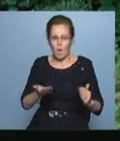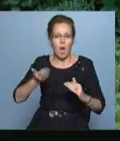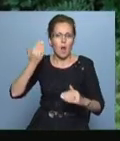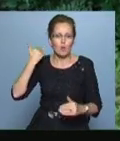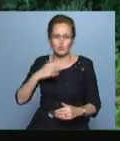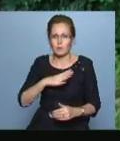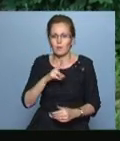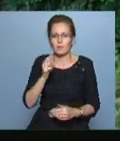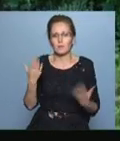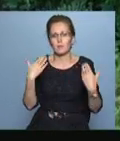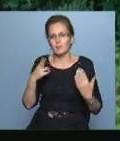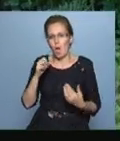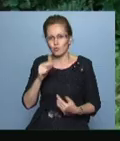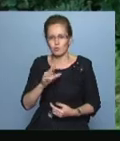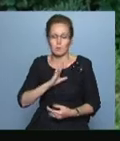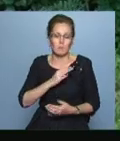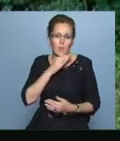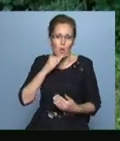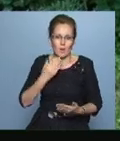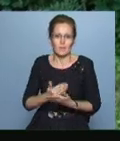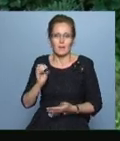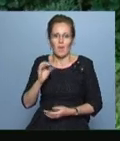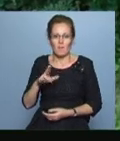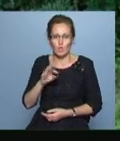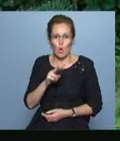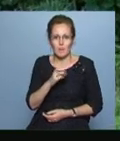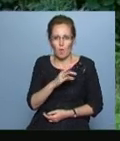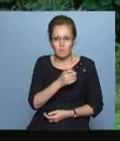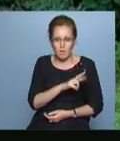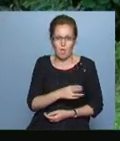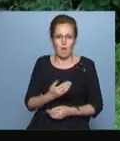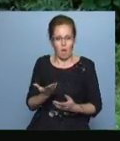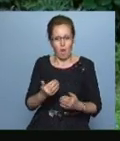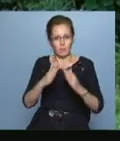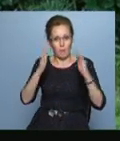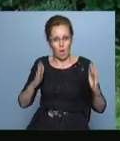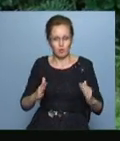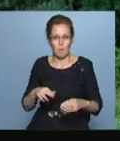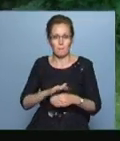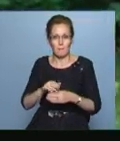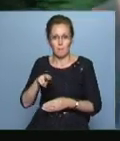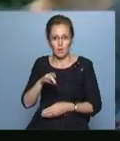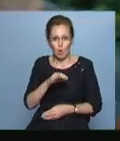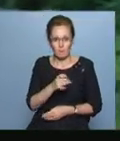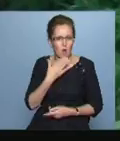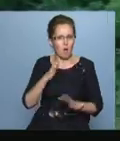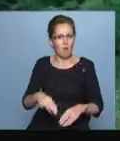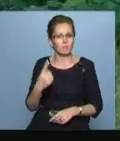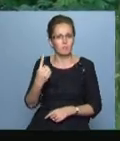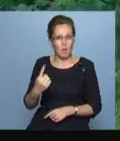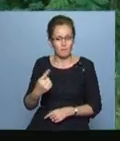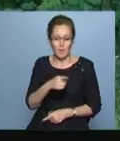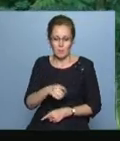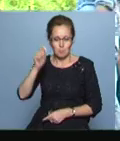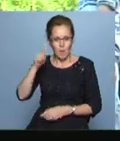дач, например, Евдокимовская дача была. Но от Петровых осталась только одна, единственная. Остальные все снесли. Они